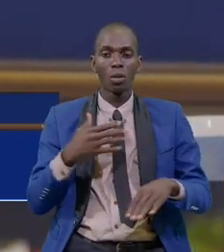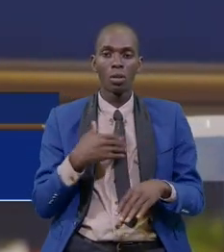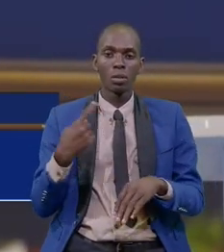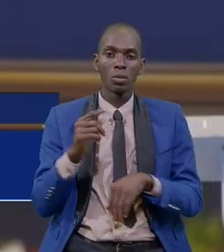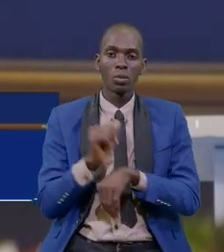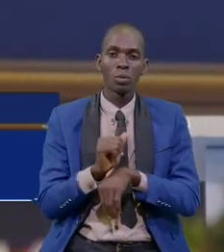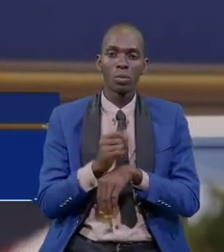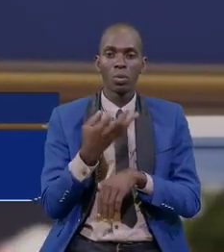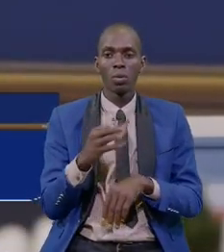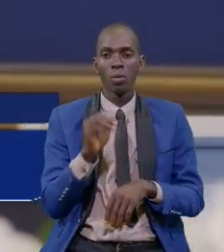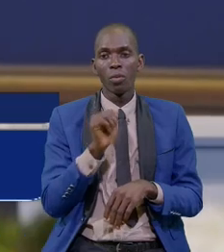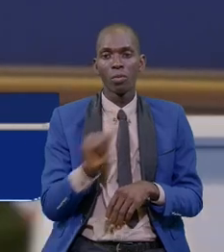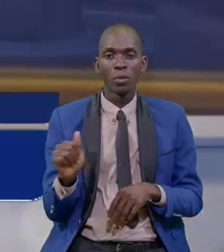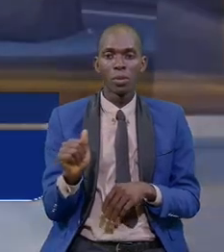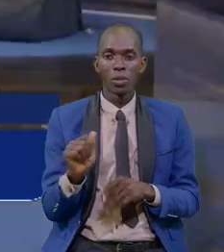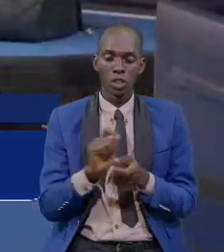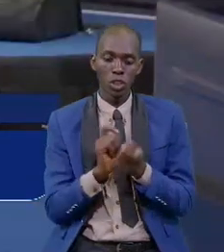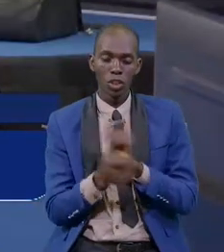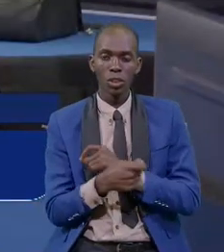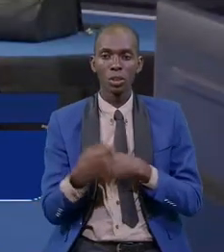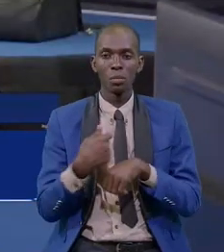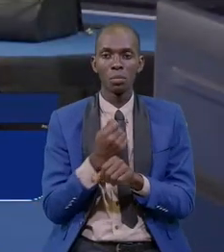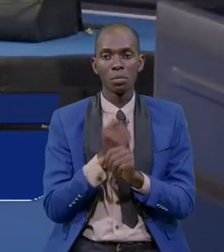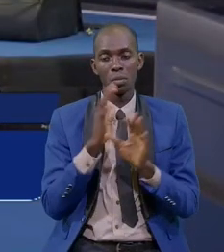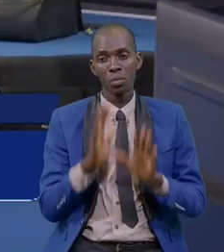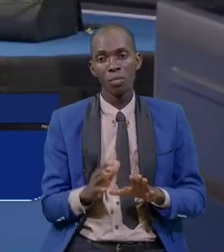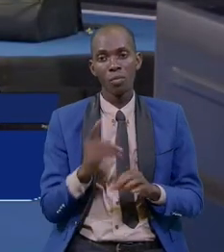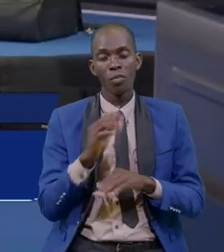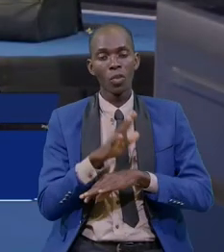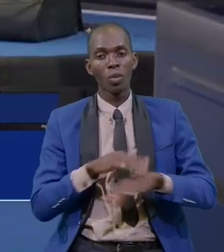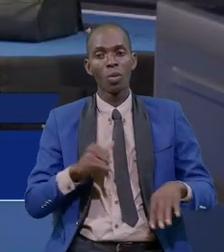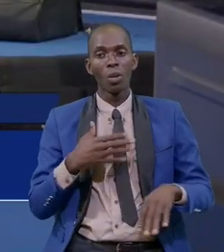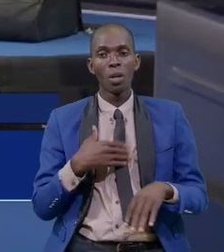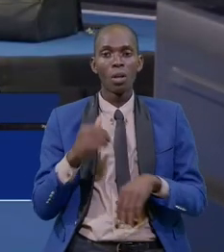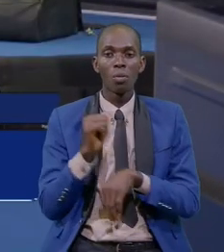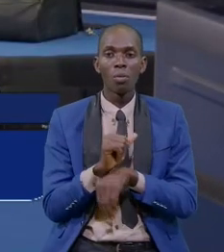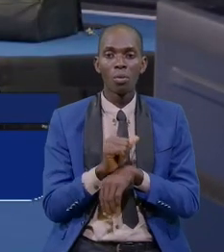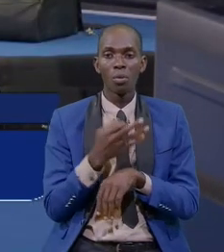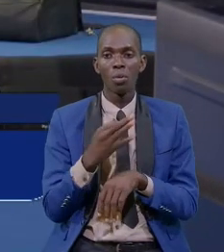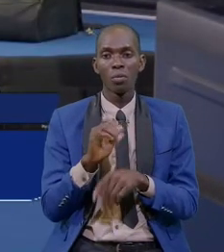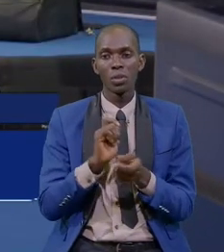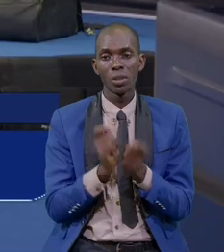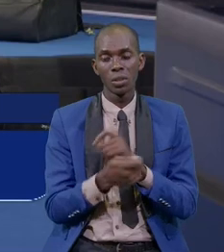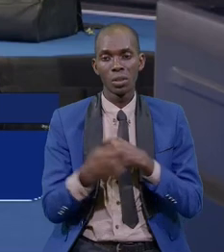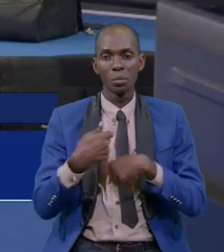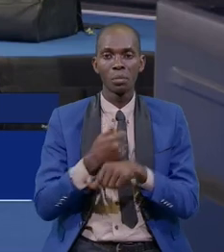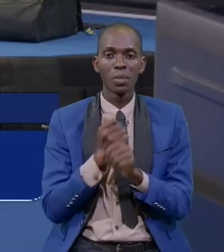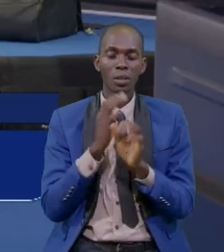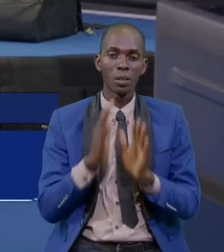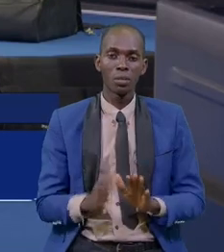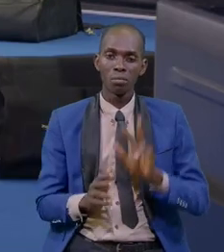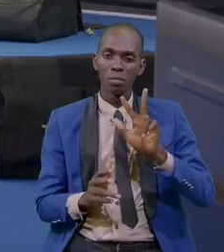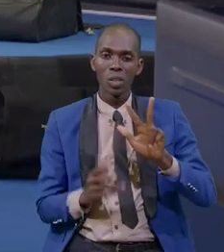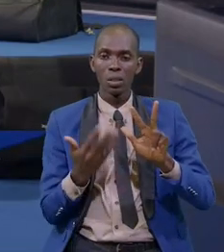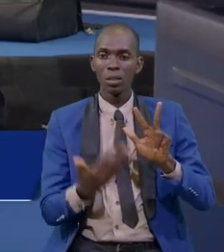d'un acteur de changement ». L'appel et la commission d'un acteur de changement. Nous allons parler